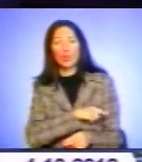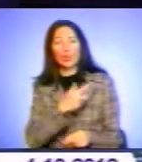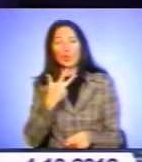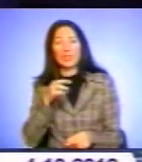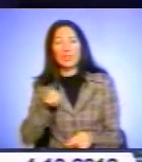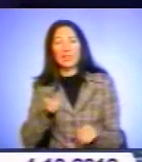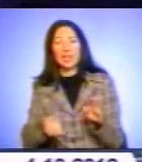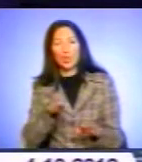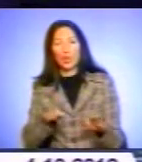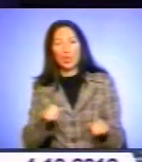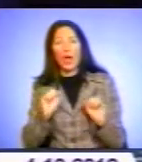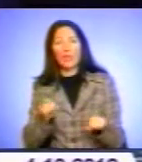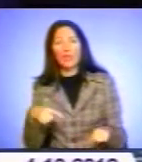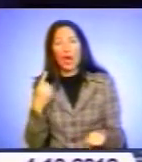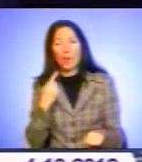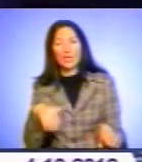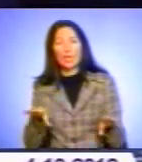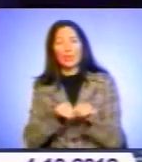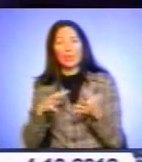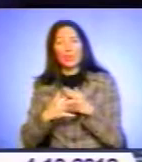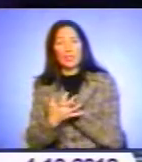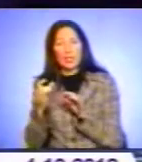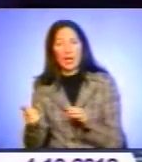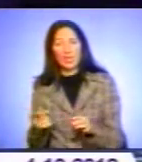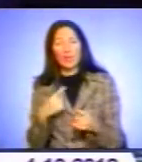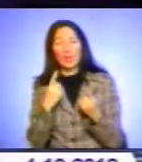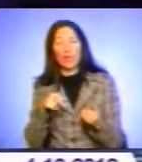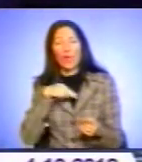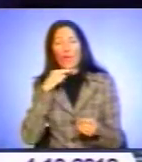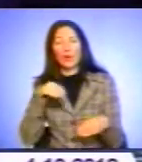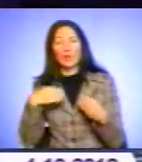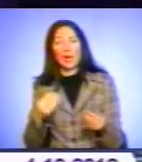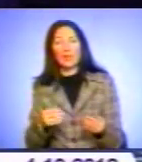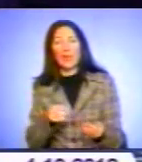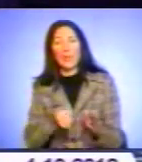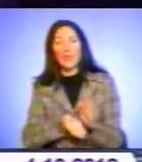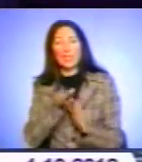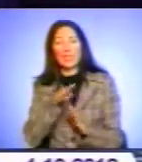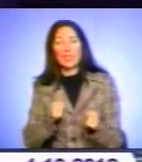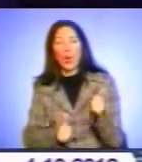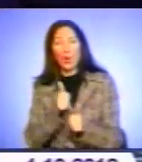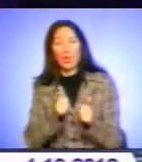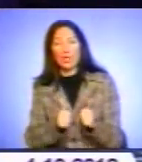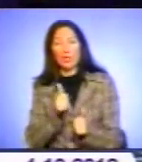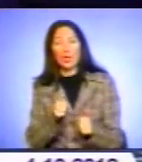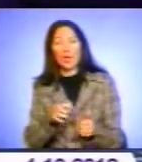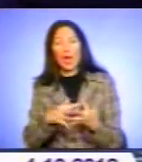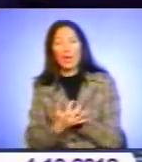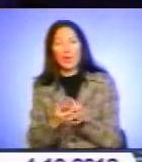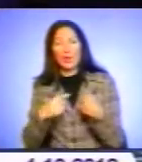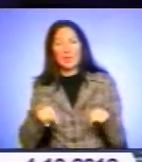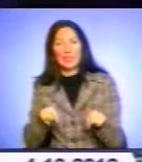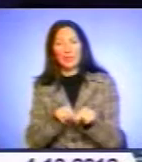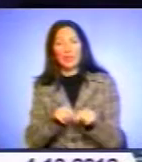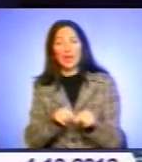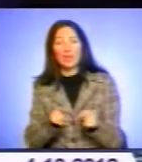з аграріями особливу увагу звертає на підвищення конкурентоспроможності аграрного сектору економіки, створення умов для вирощування